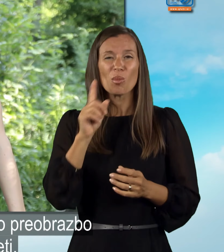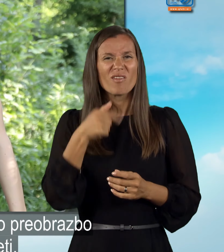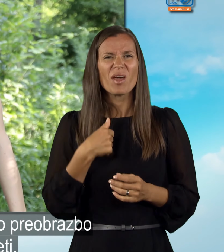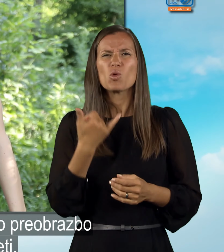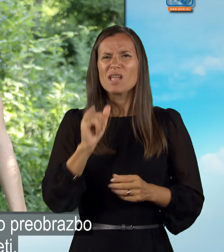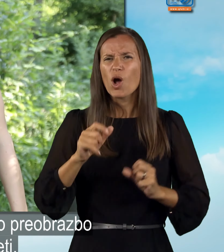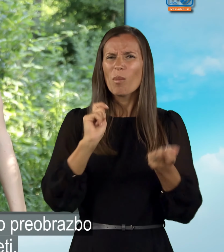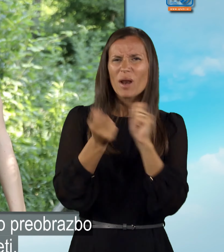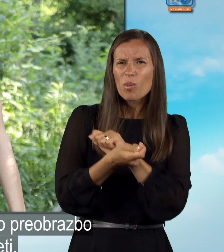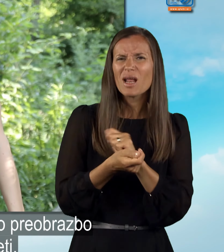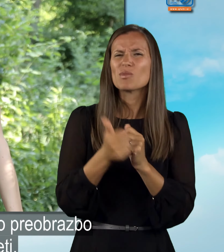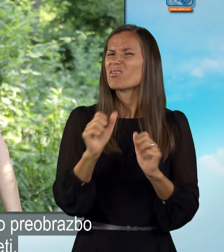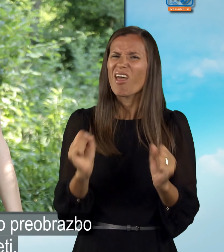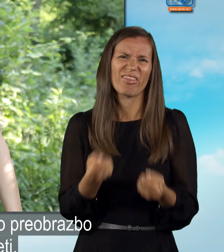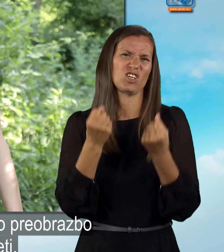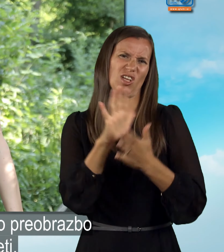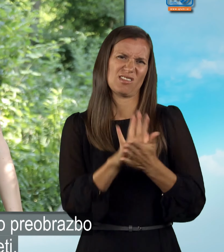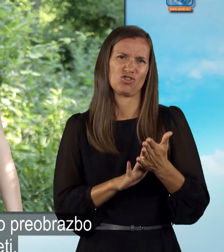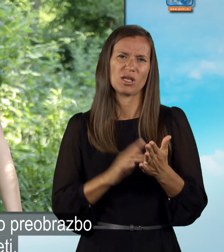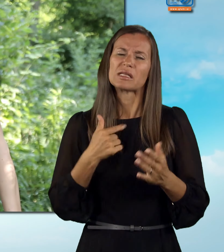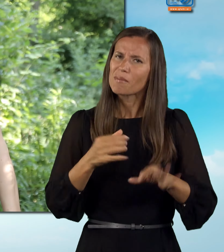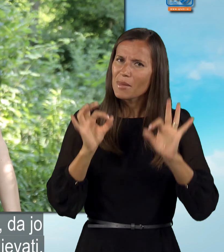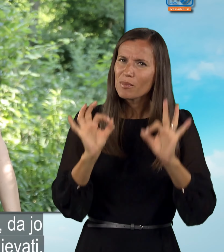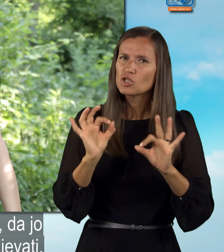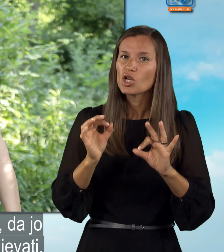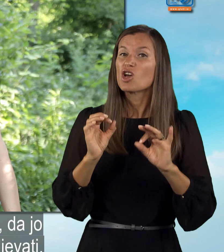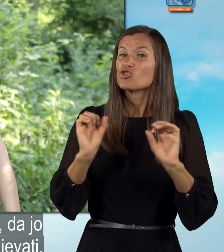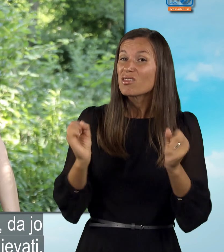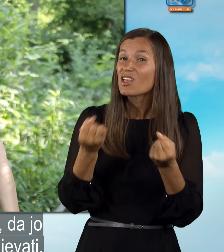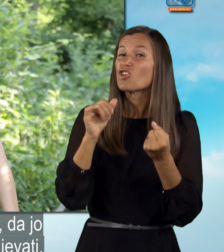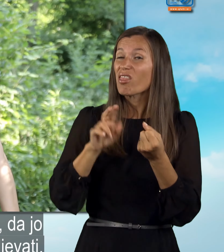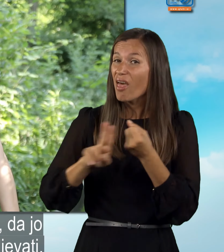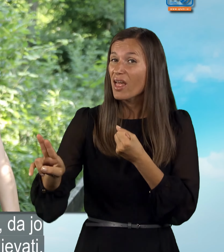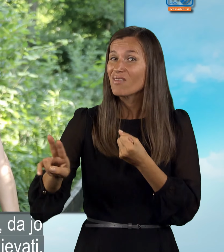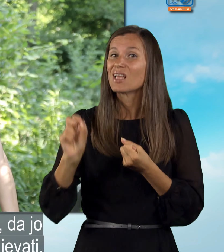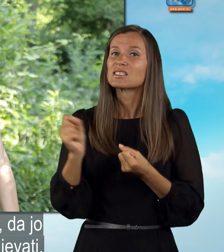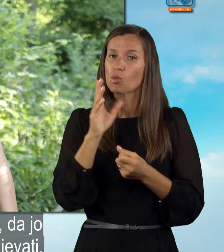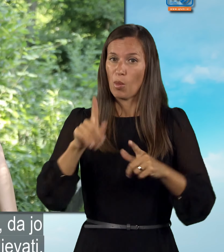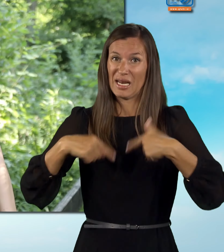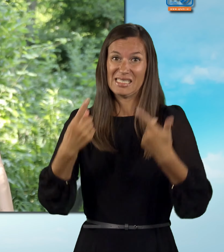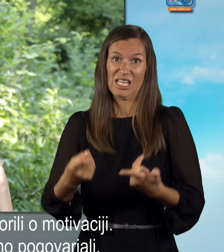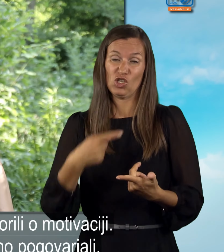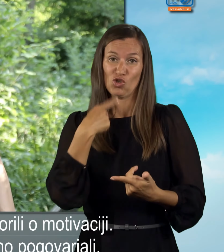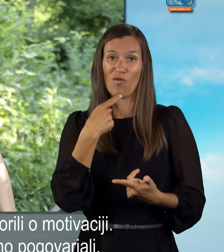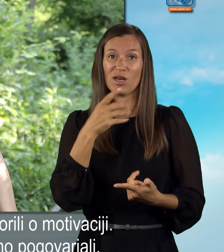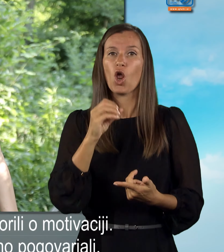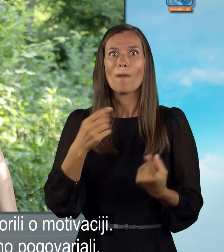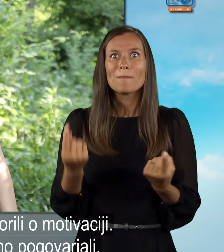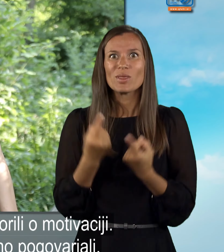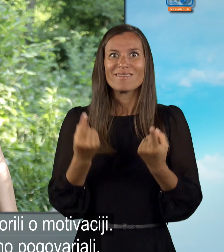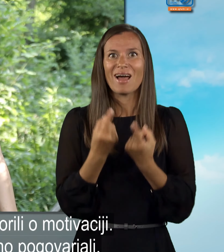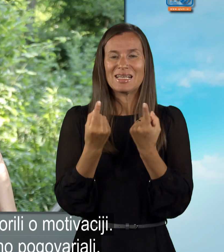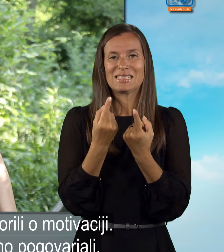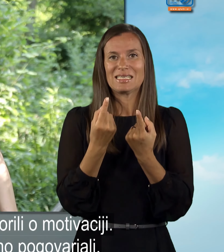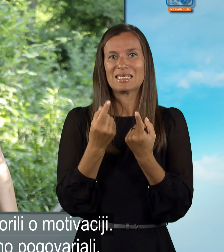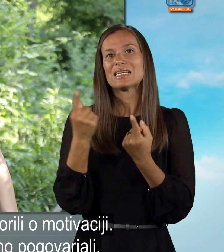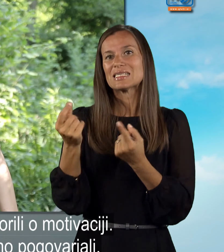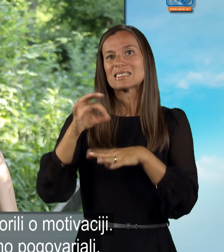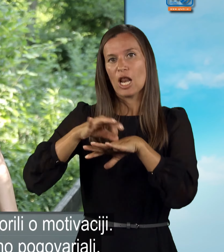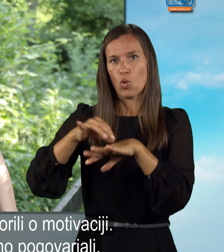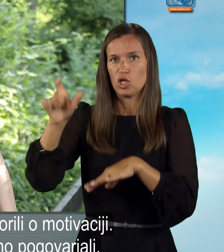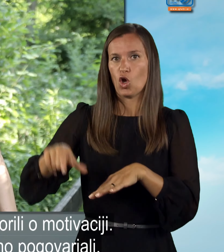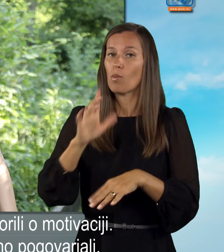Dobro vem, da je vsako preobrazbo najtežje začeti. Prepričana pa sem, da je še težje nadaljevati. In zato bomo naslednjič govorili o